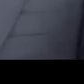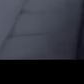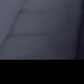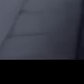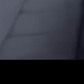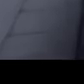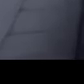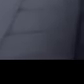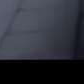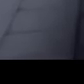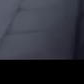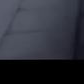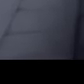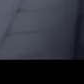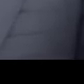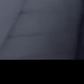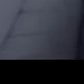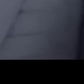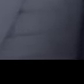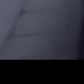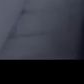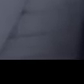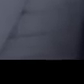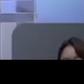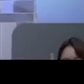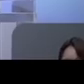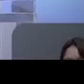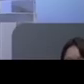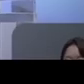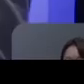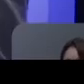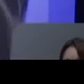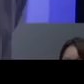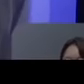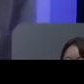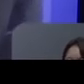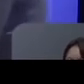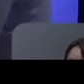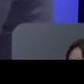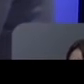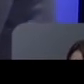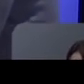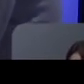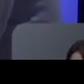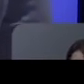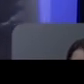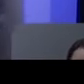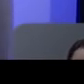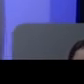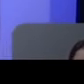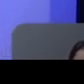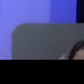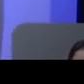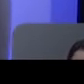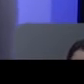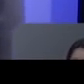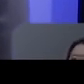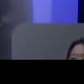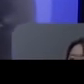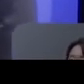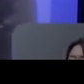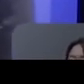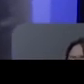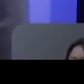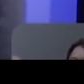김동연 후보님을 딱 치면 뭐가 나오냐면 고졸신하라는 말이 나오거든요. 은행을 한 2, 3년 다니시다가 아마 국제대학교, 당시는 국제대학교라고 불렸던 것 같은데